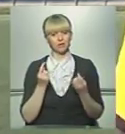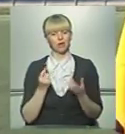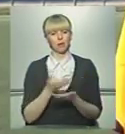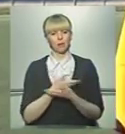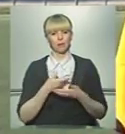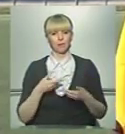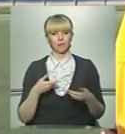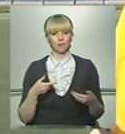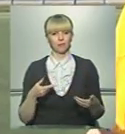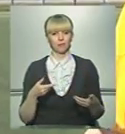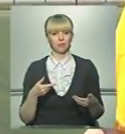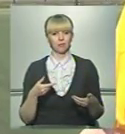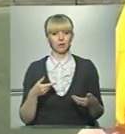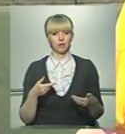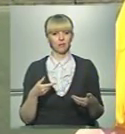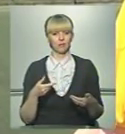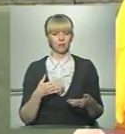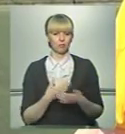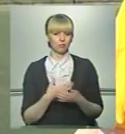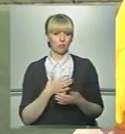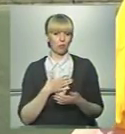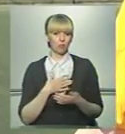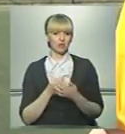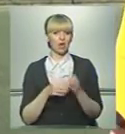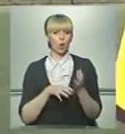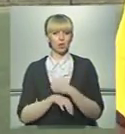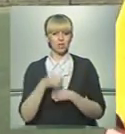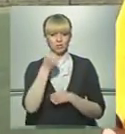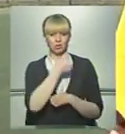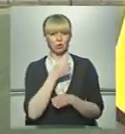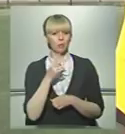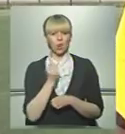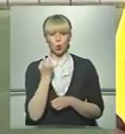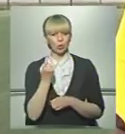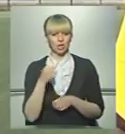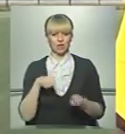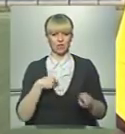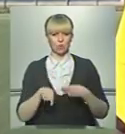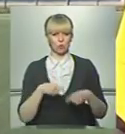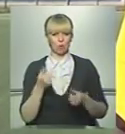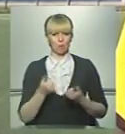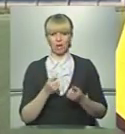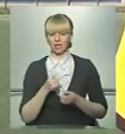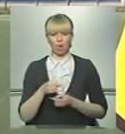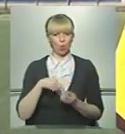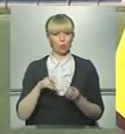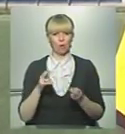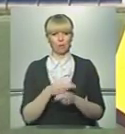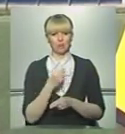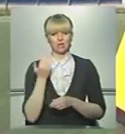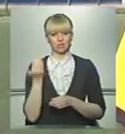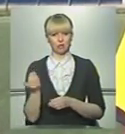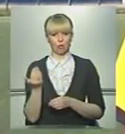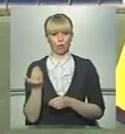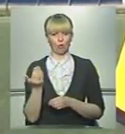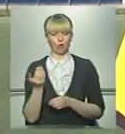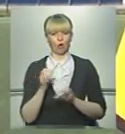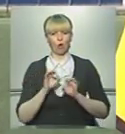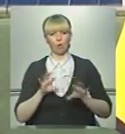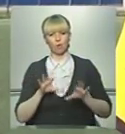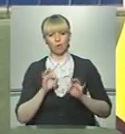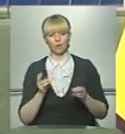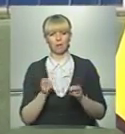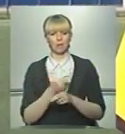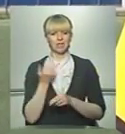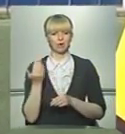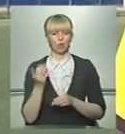ж, по-моєму, за останні роки ні один футбольний матч не обходився без його коментарів, без